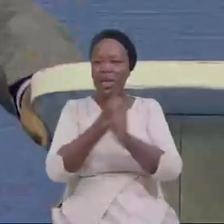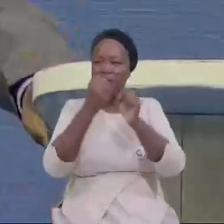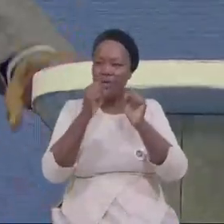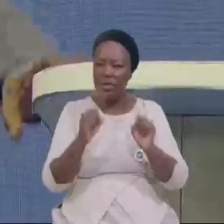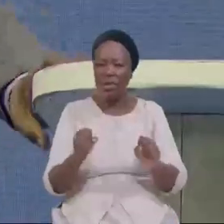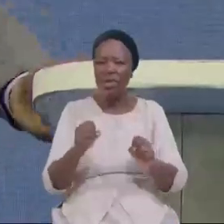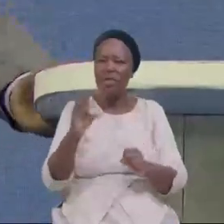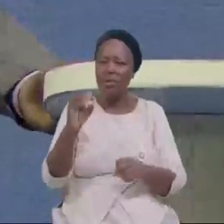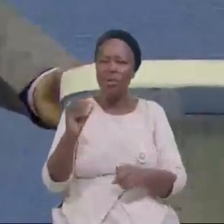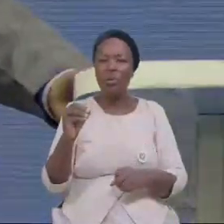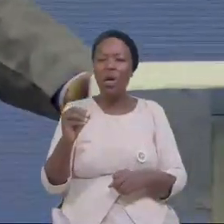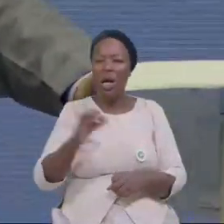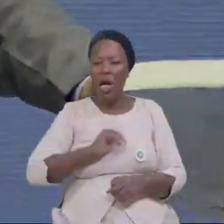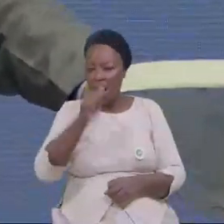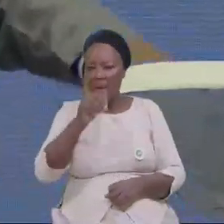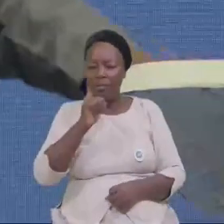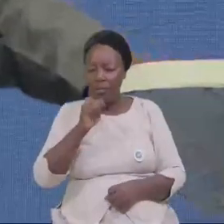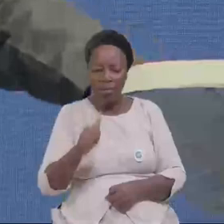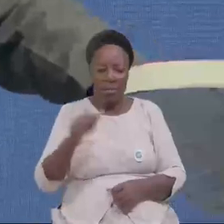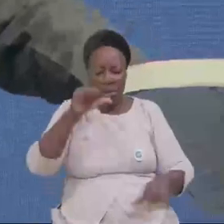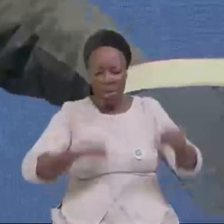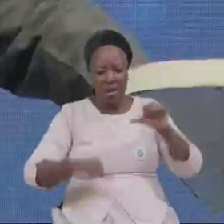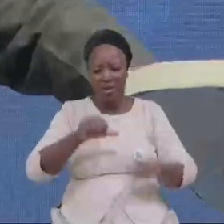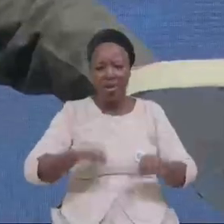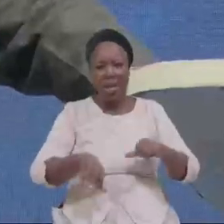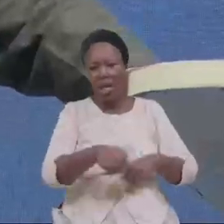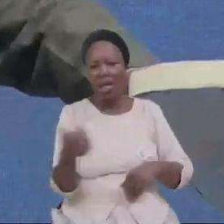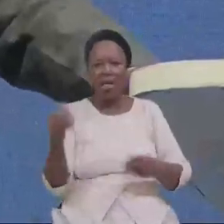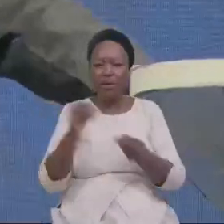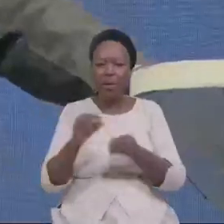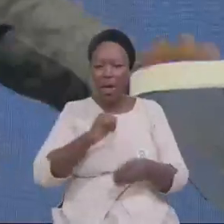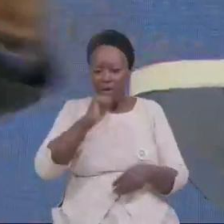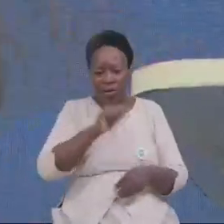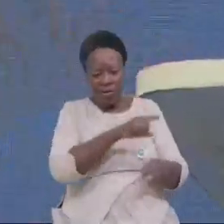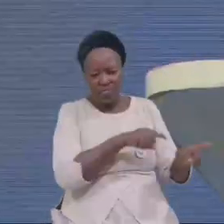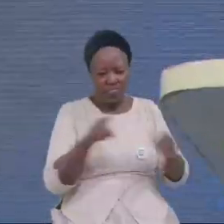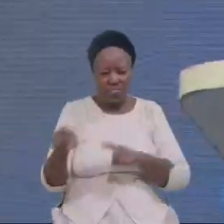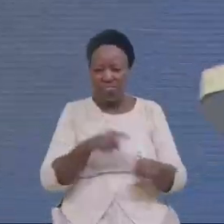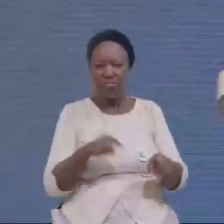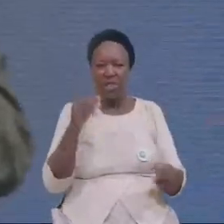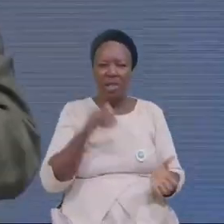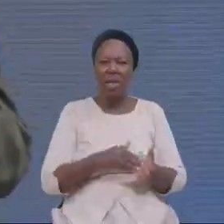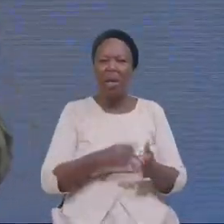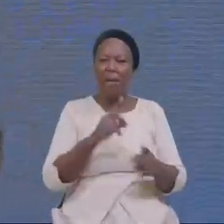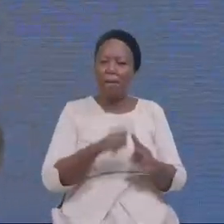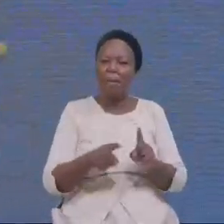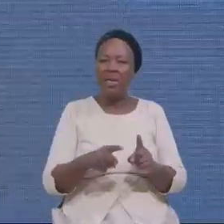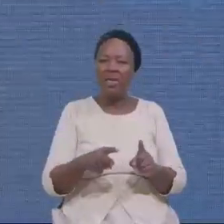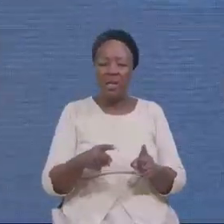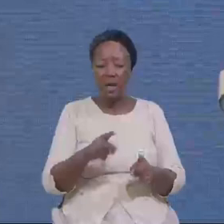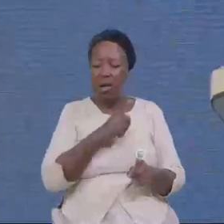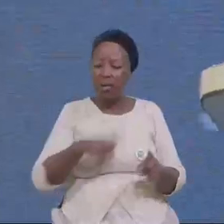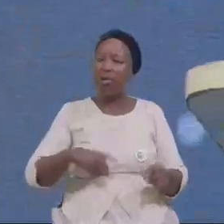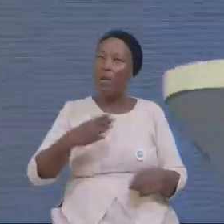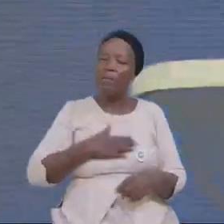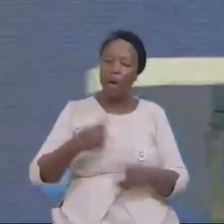mon salut. Je ne suis pas ici ou là-bas. Je ne vais pas devant pour revenir en arrière. Mon cœur est